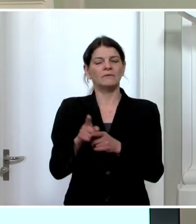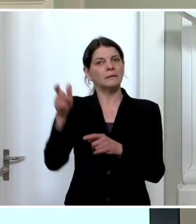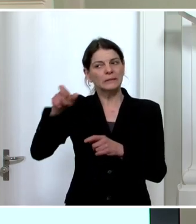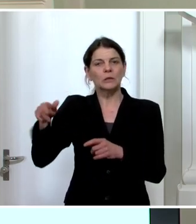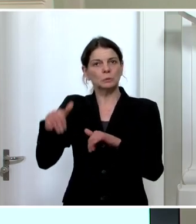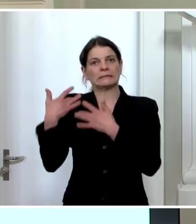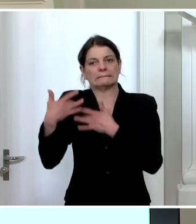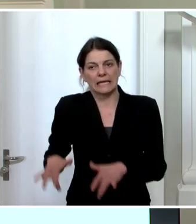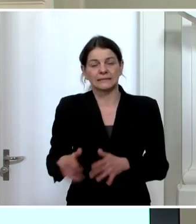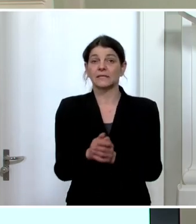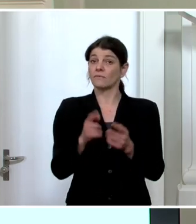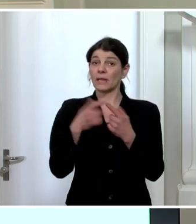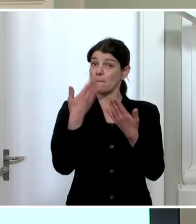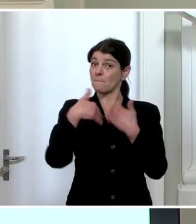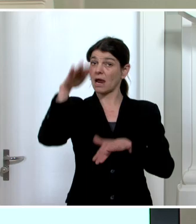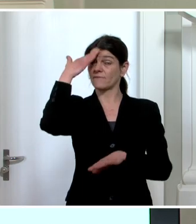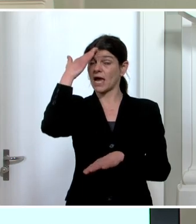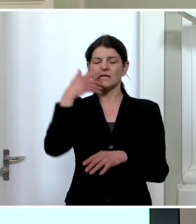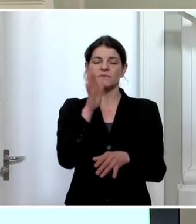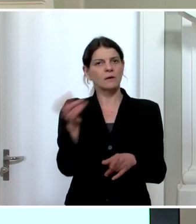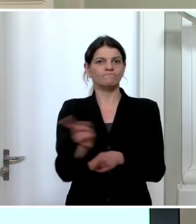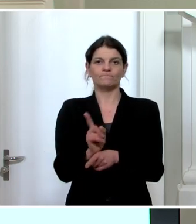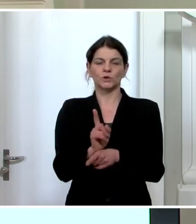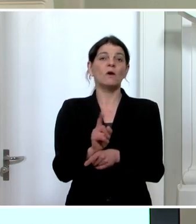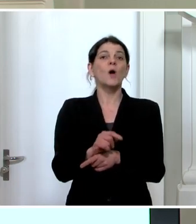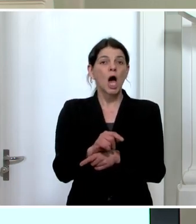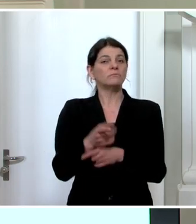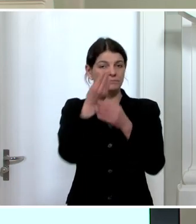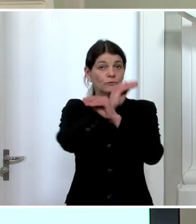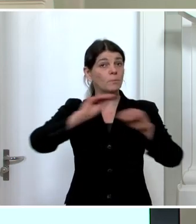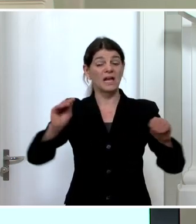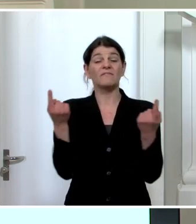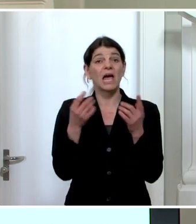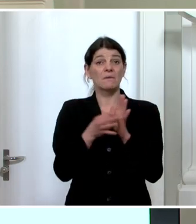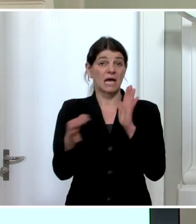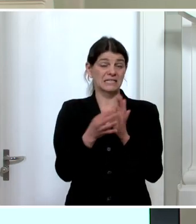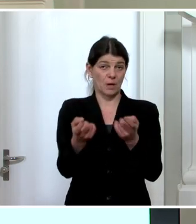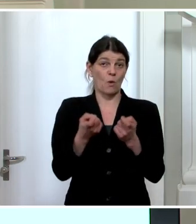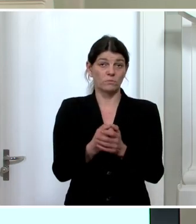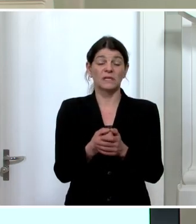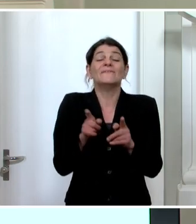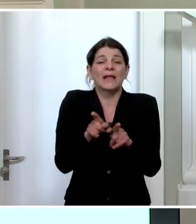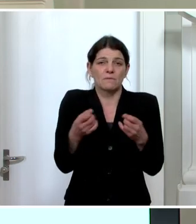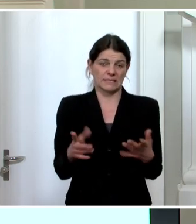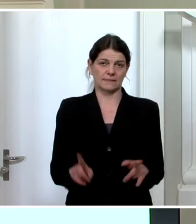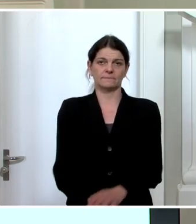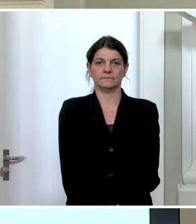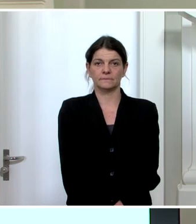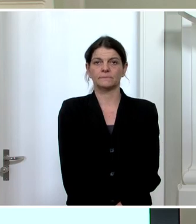werden Sie, sobald wir mehr wissen, umgehend über diese Maßnahmen informieren, falls sie eintreten würden.